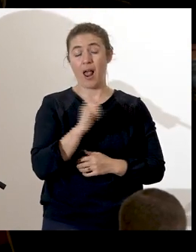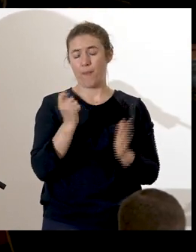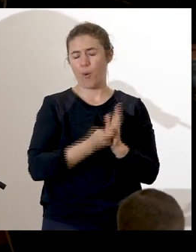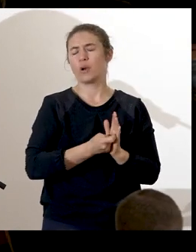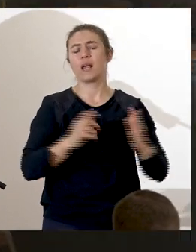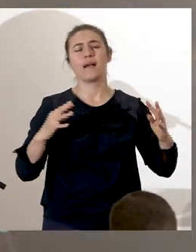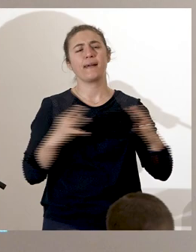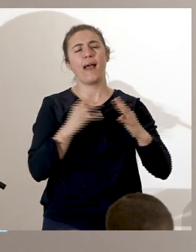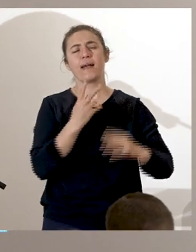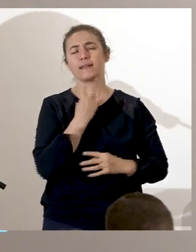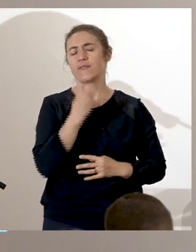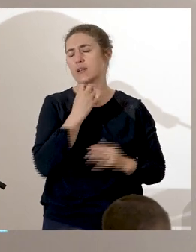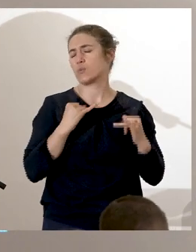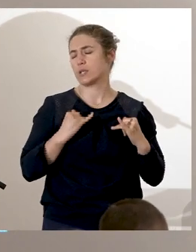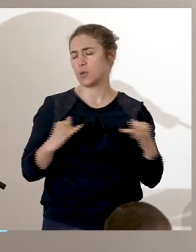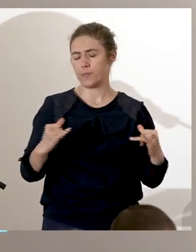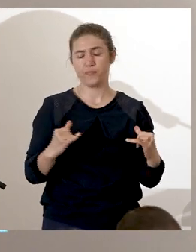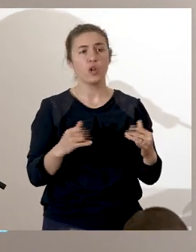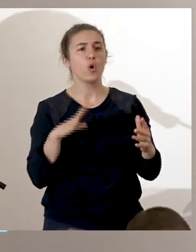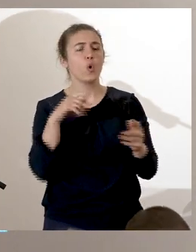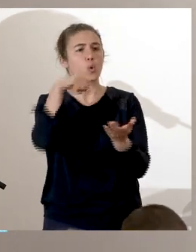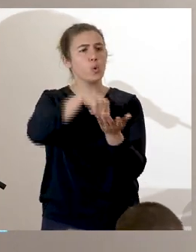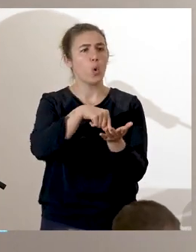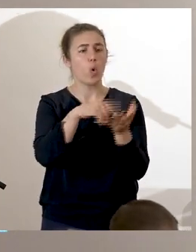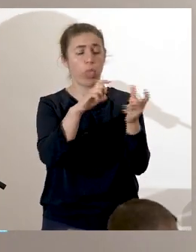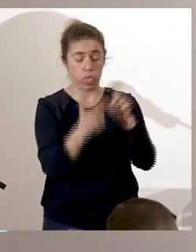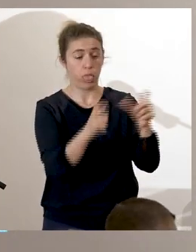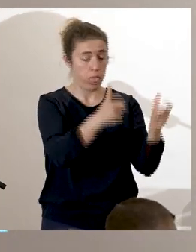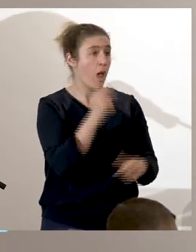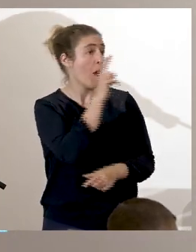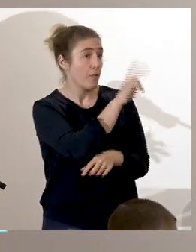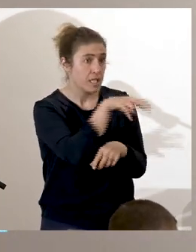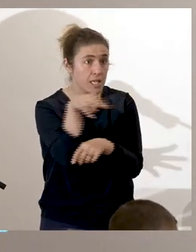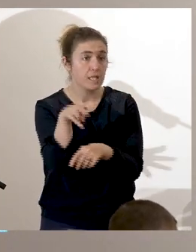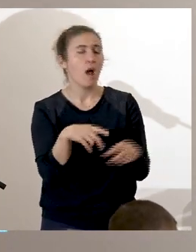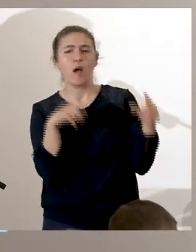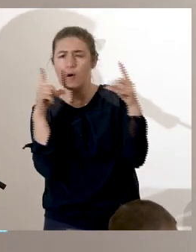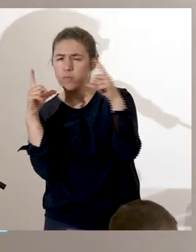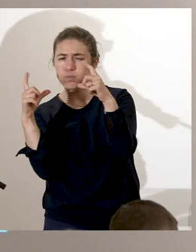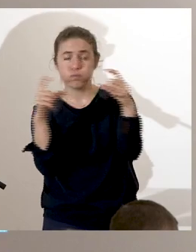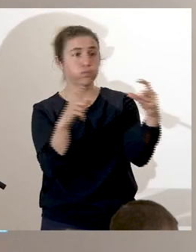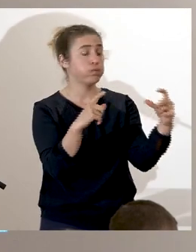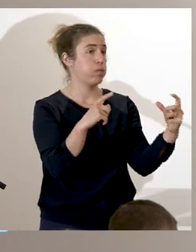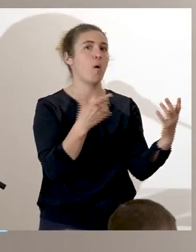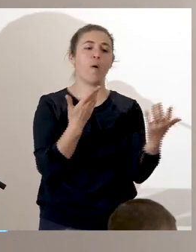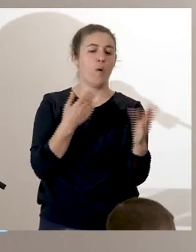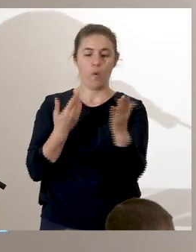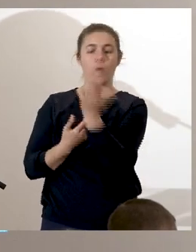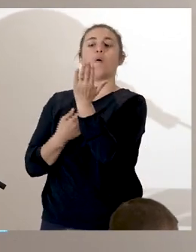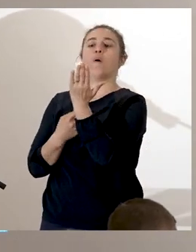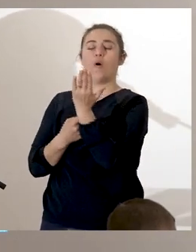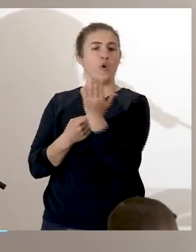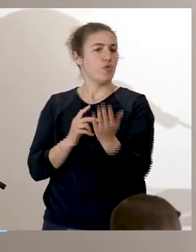civile. Il visite les principales ruines et il réalise de spectaculaires vues photographiques parmi les premières du